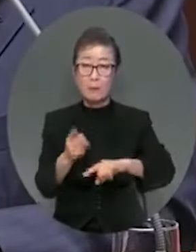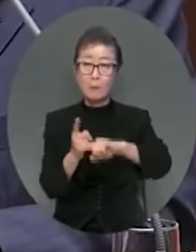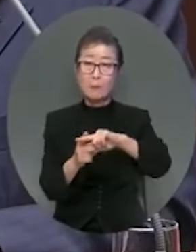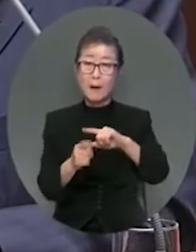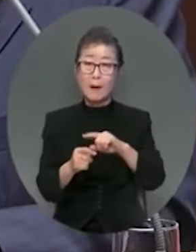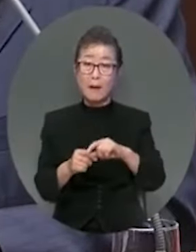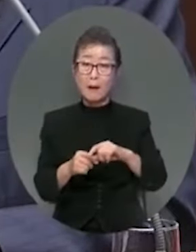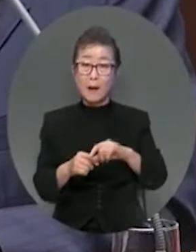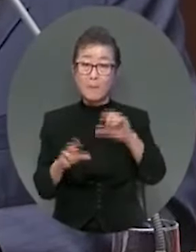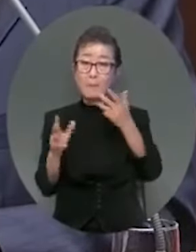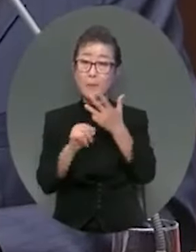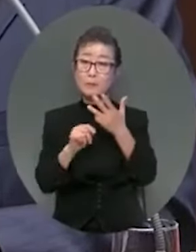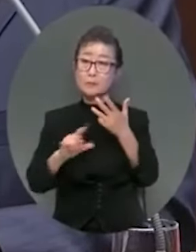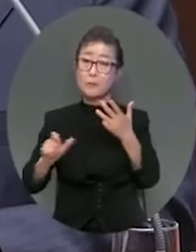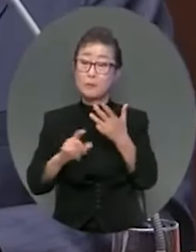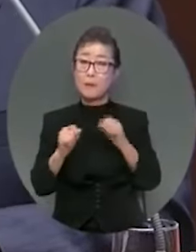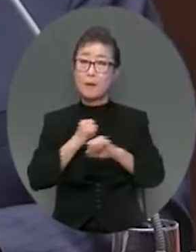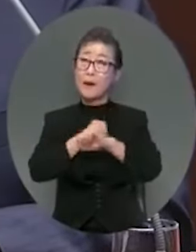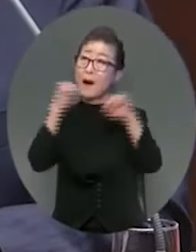했습니다.